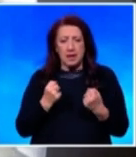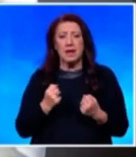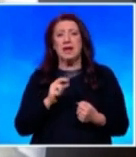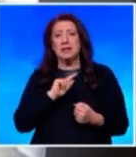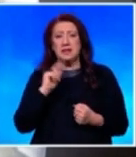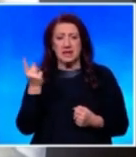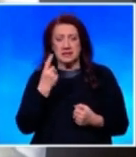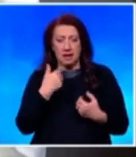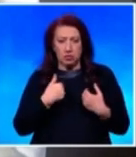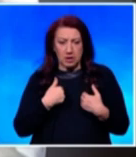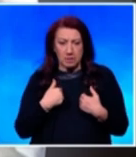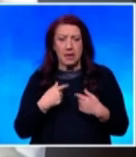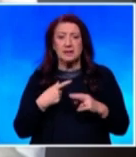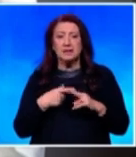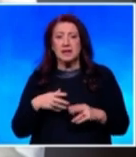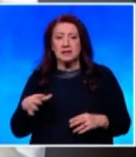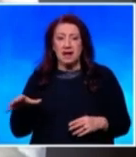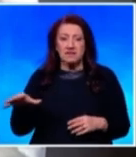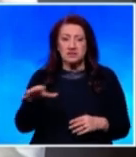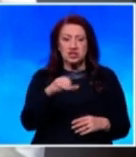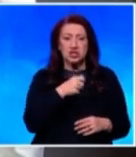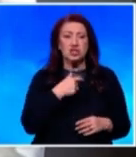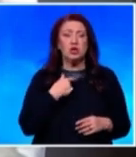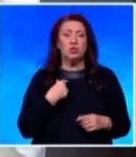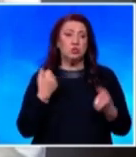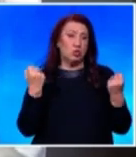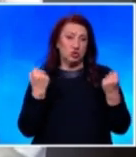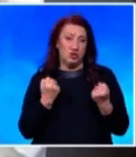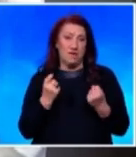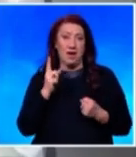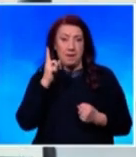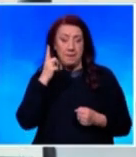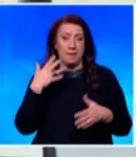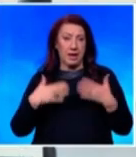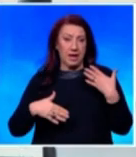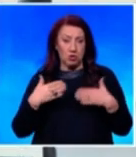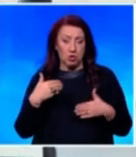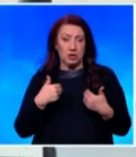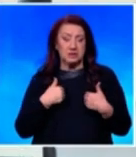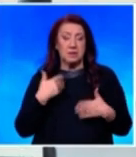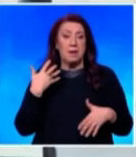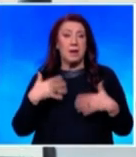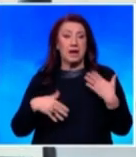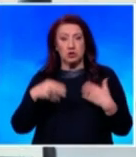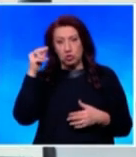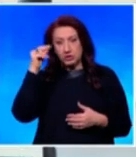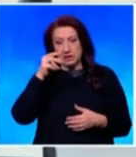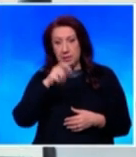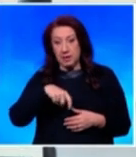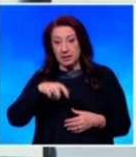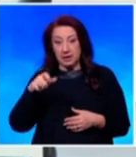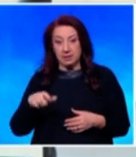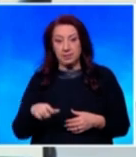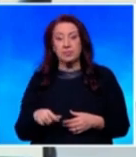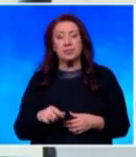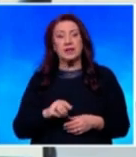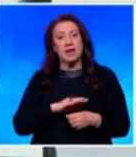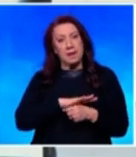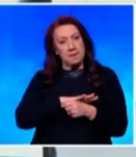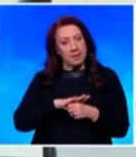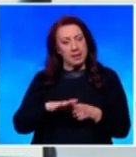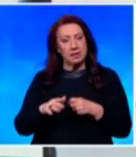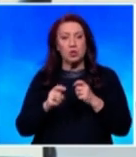мен на всички които живеем в македония и сме македонски българи цялото интервю с християн пенди ков може да гледате